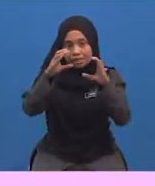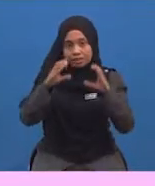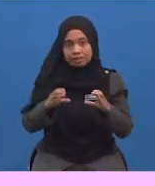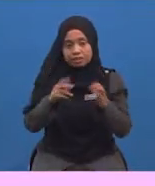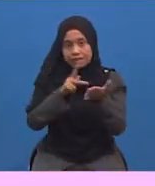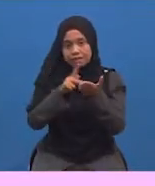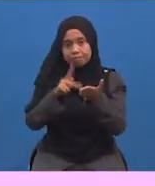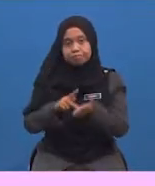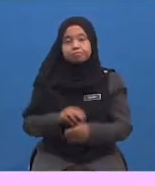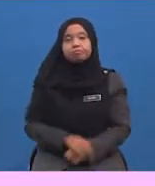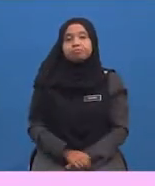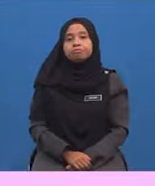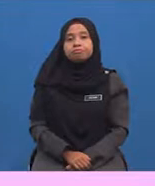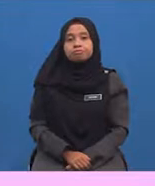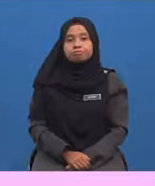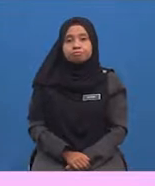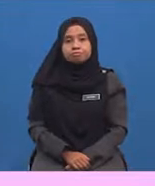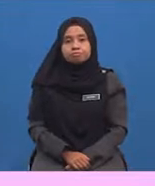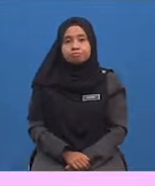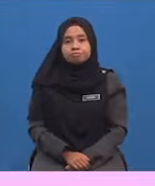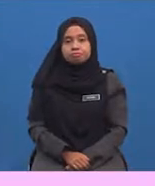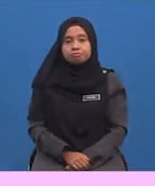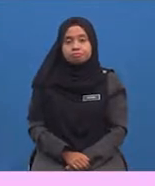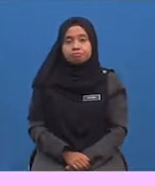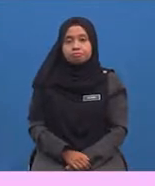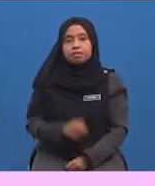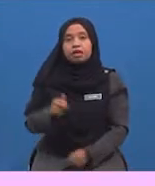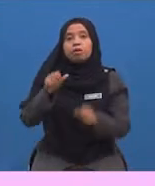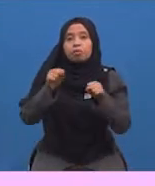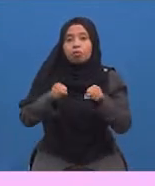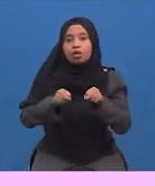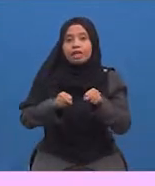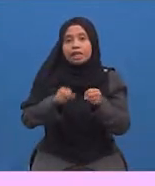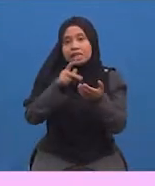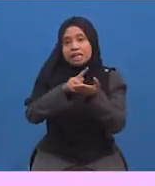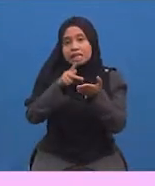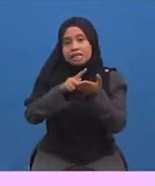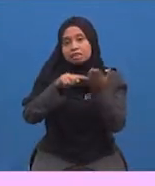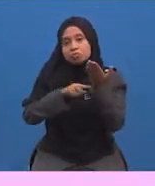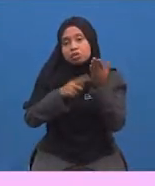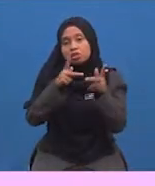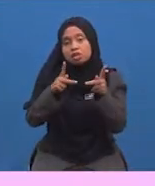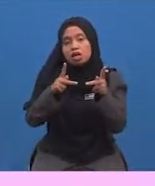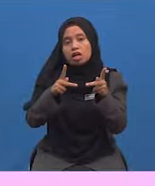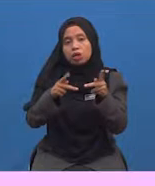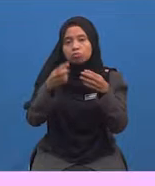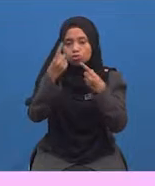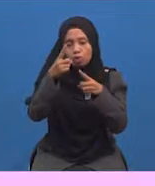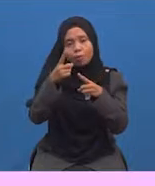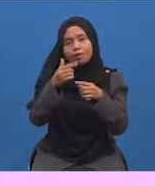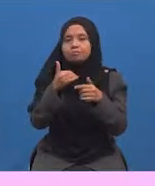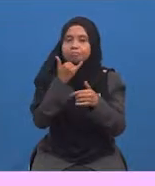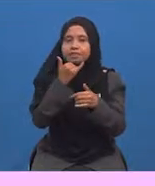penyelesaian tersebut di paparan. Anda boleh mengira semula jika jawapan anda berbeza